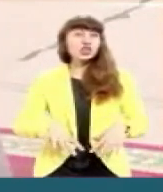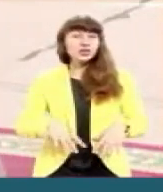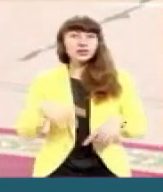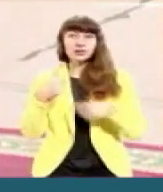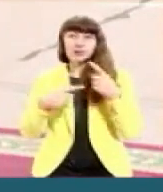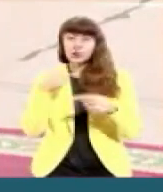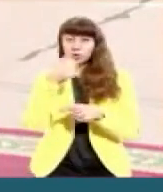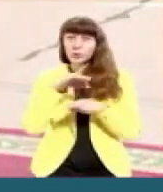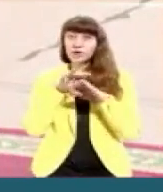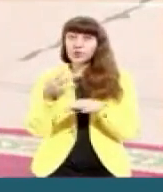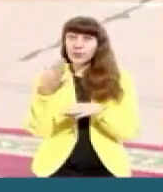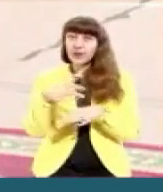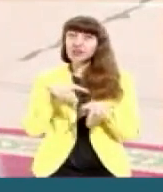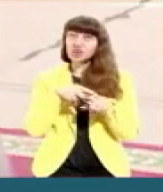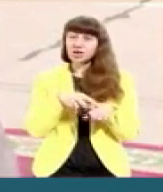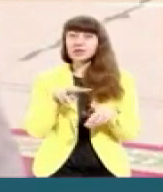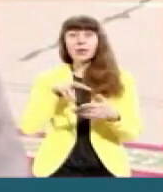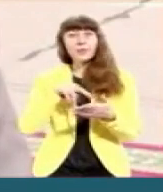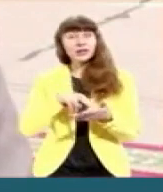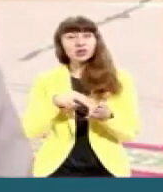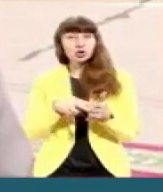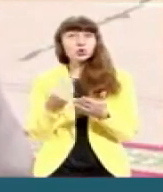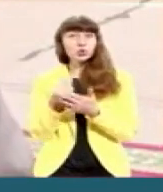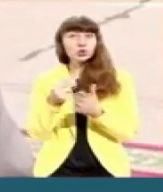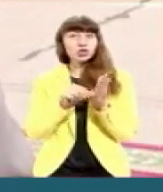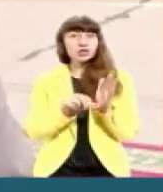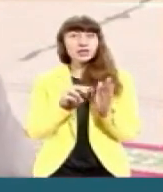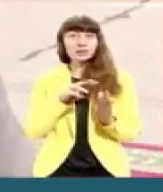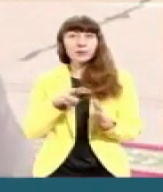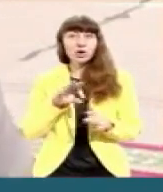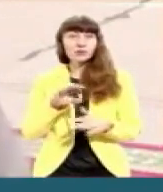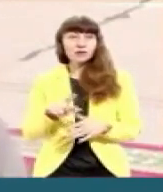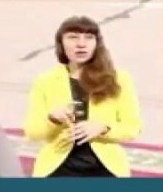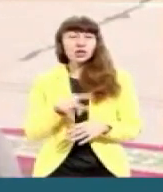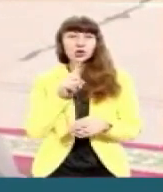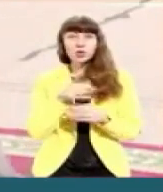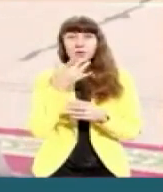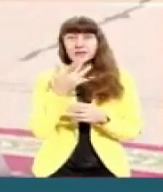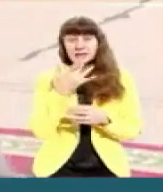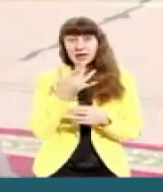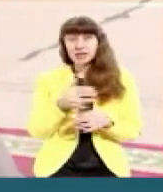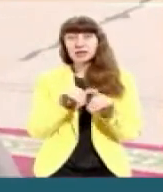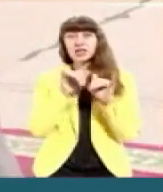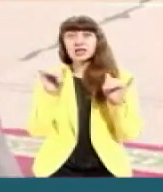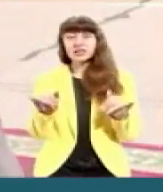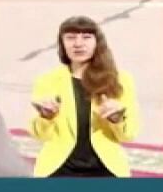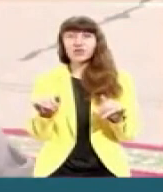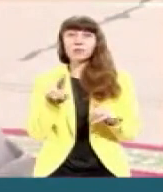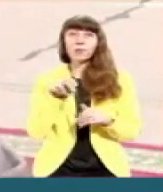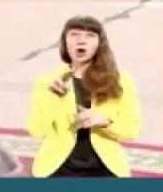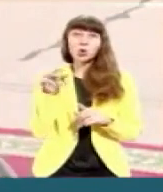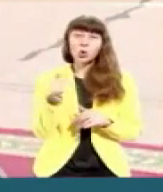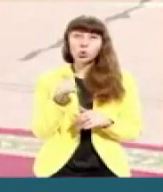будет проведено 5 скачек и запланирована сумма около 60 миллионов. Чтобы сохранить и популяризировать эту породу